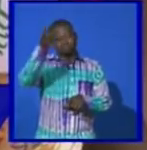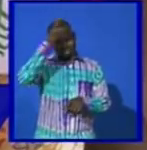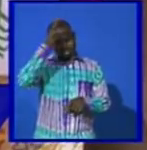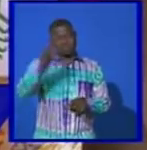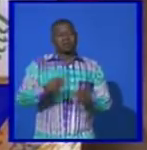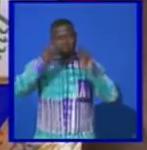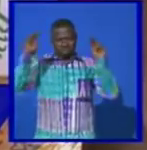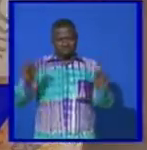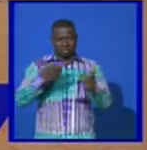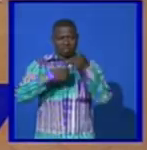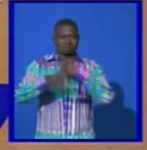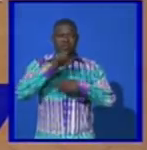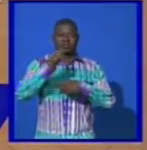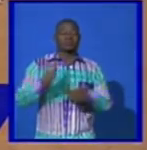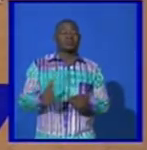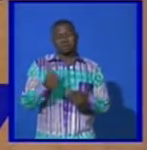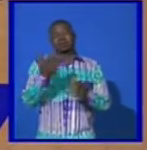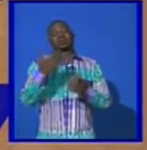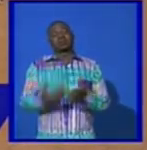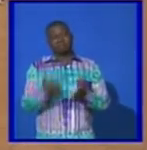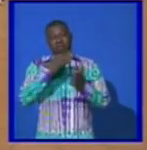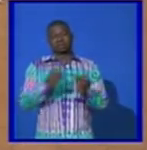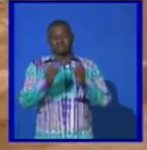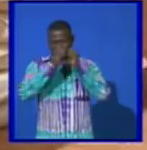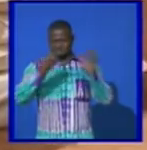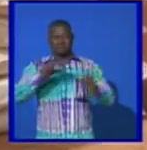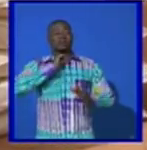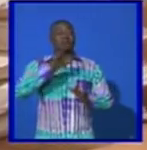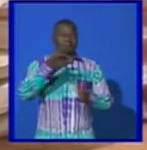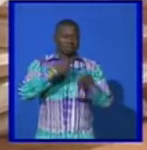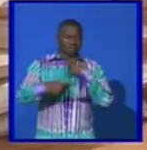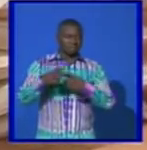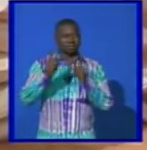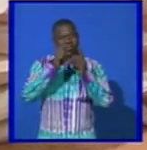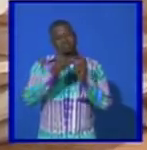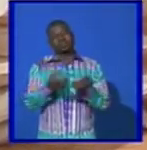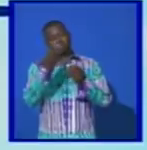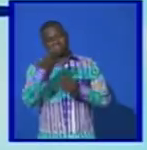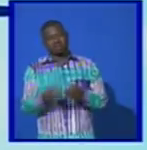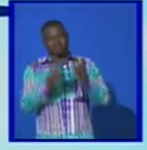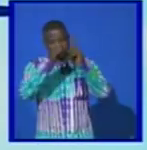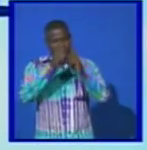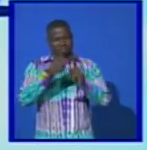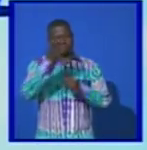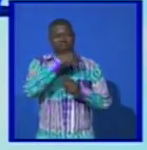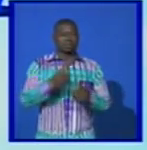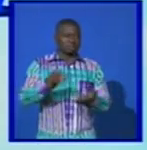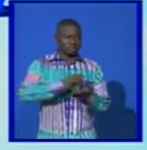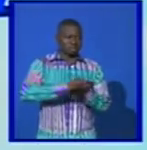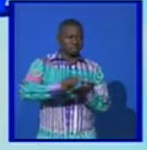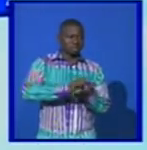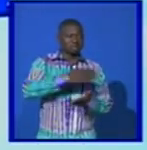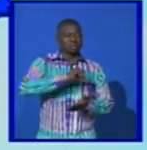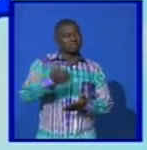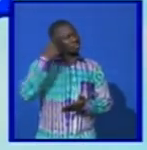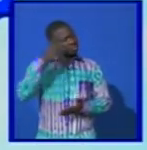mains vides. Des vivres, du savon et des coulis pour les malades. Le bien-être